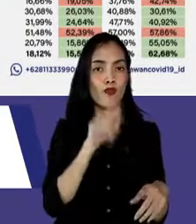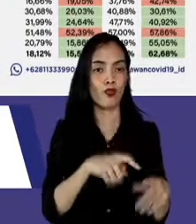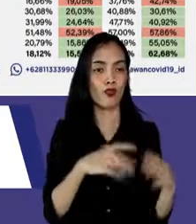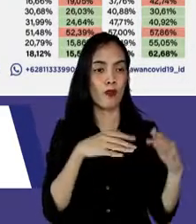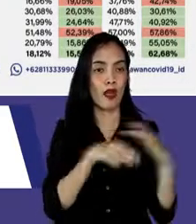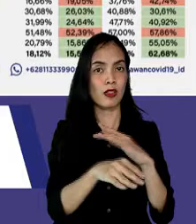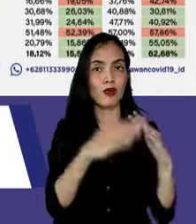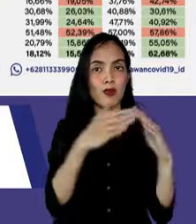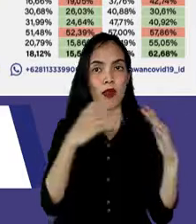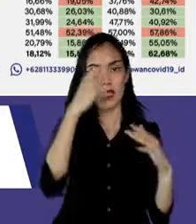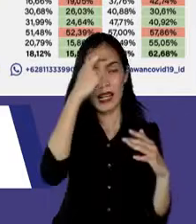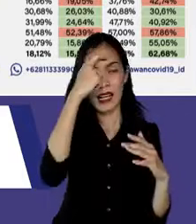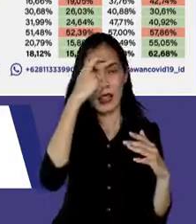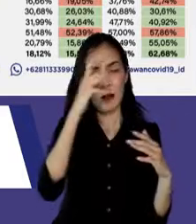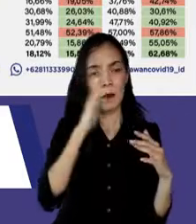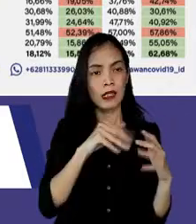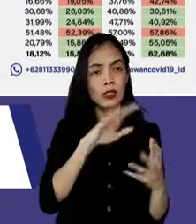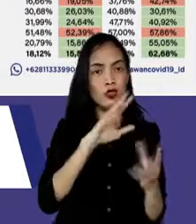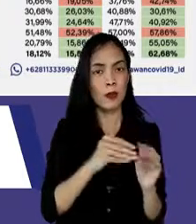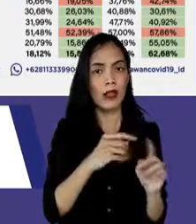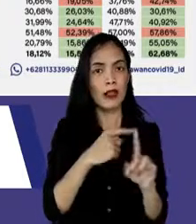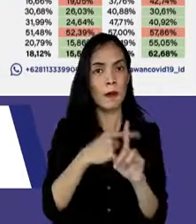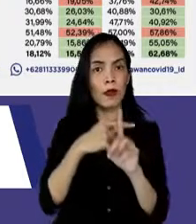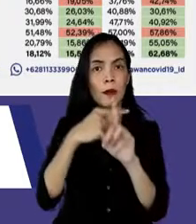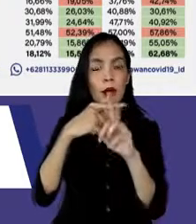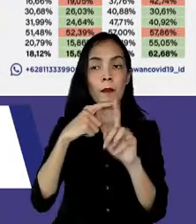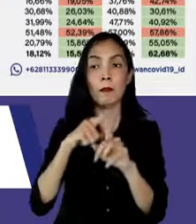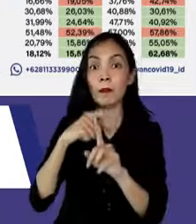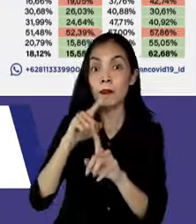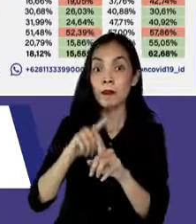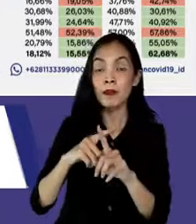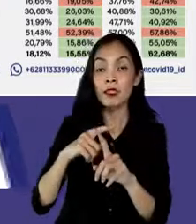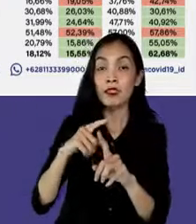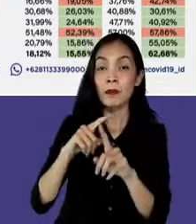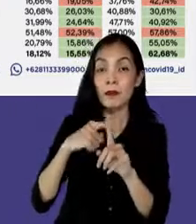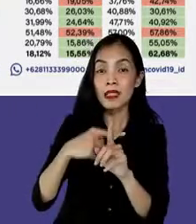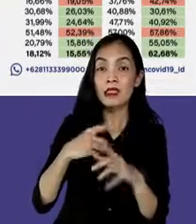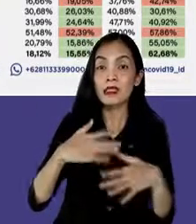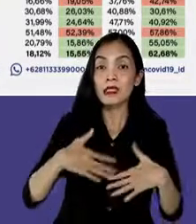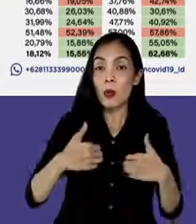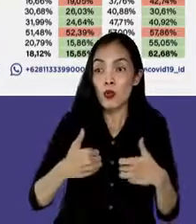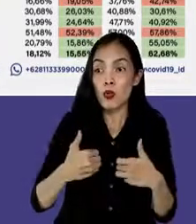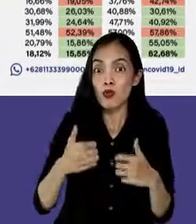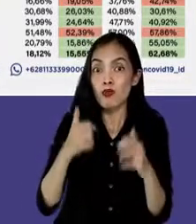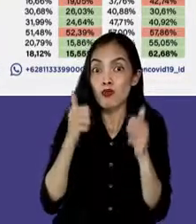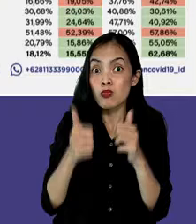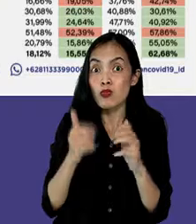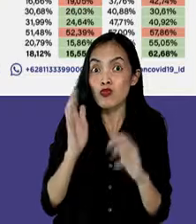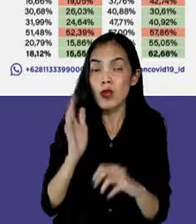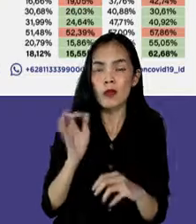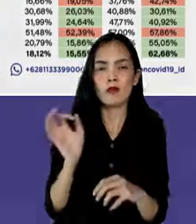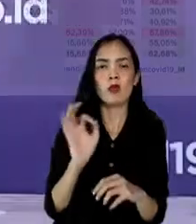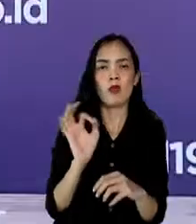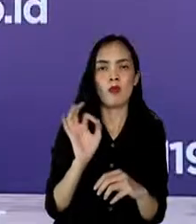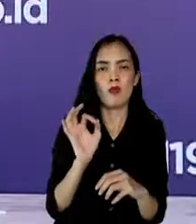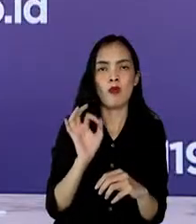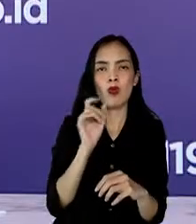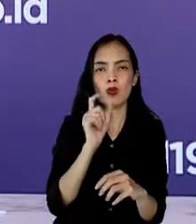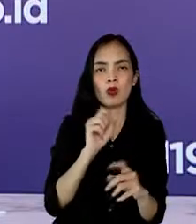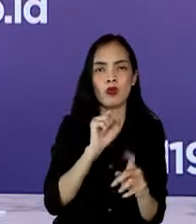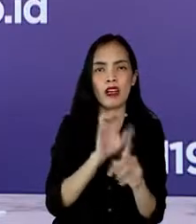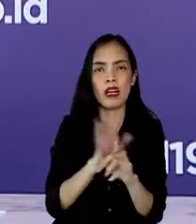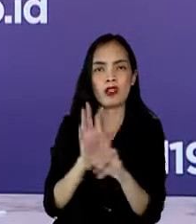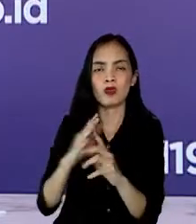rumah sakit masih terus meningkat dan kesembuhan masih belum cukup untuk mengurangi kasus Hai